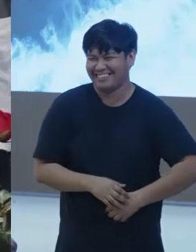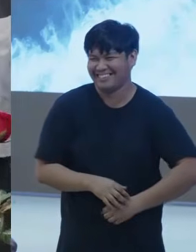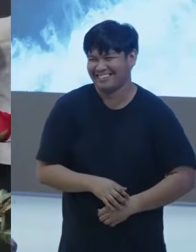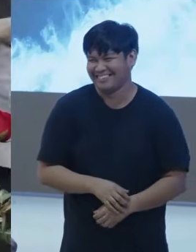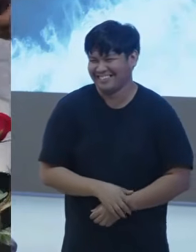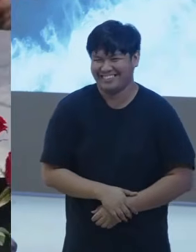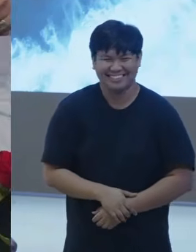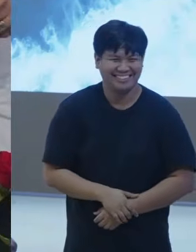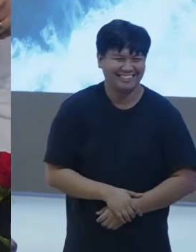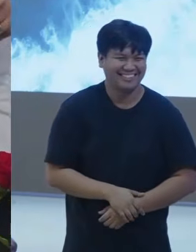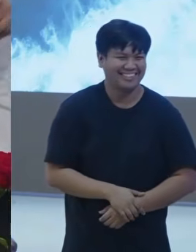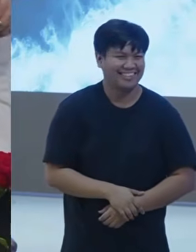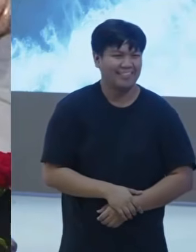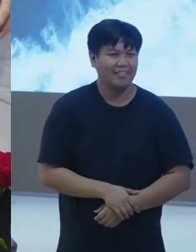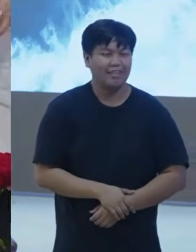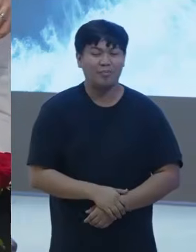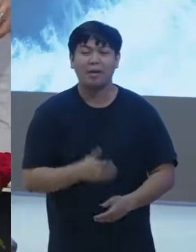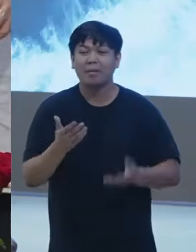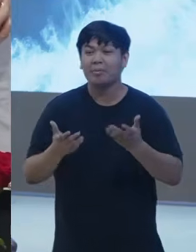pangit nga pero mabait.